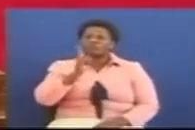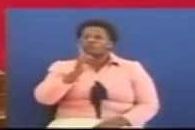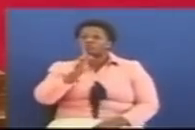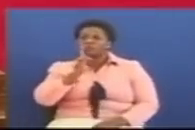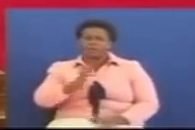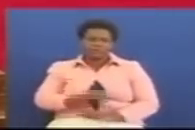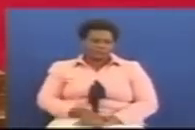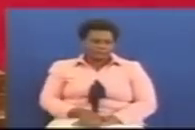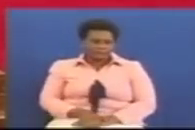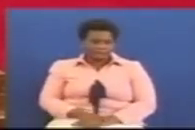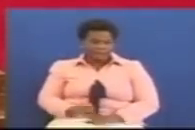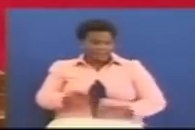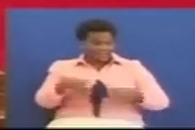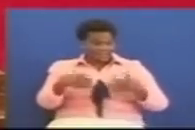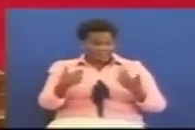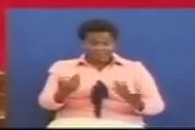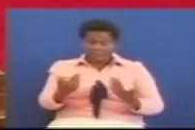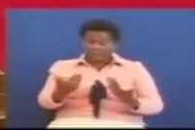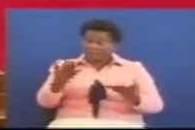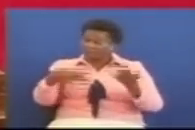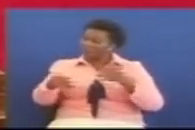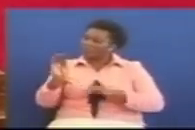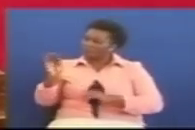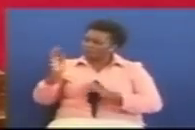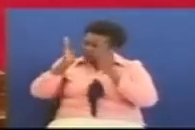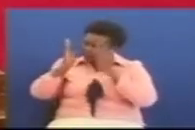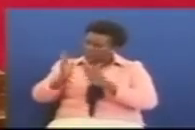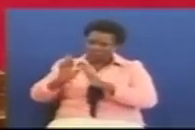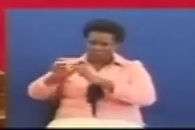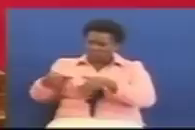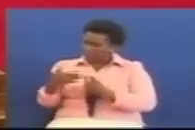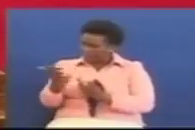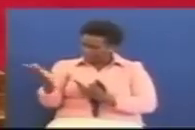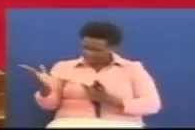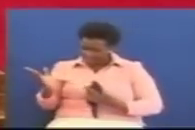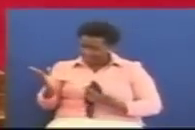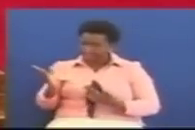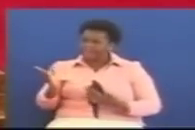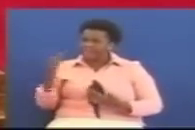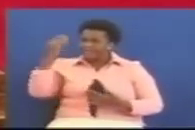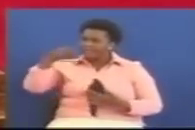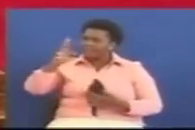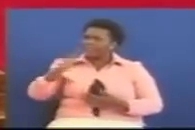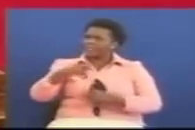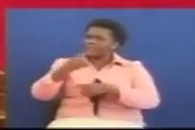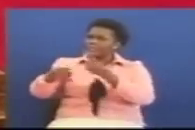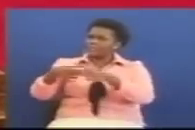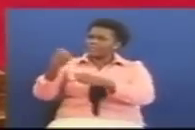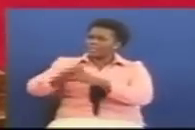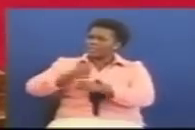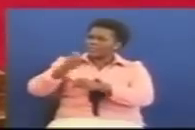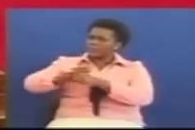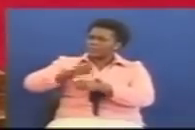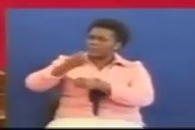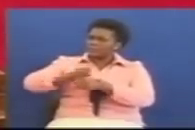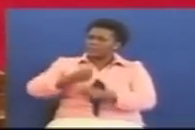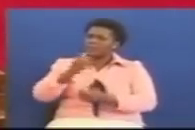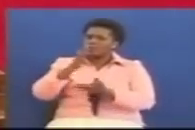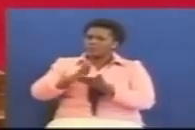hiyo nipende kumhakikishia Mheshimiwa Edwin Ngonyani pamoja na Mheshimiwa Wabunge kwamba serikali inaendelea kujipanga na